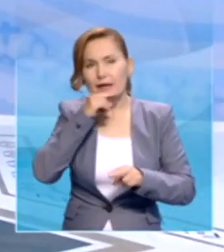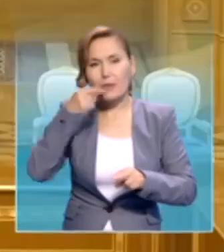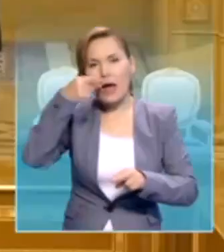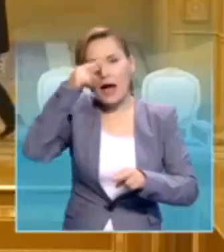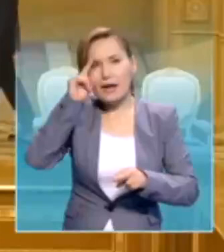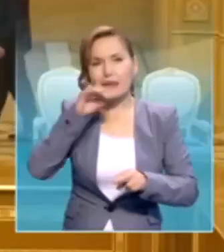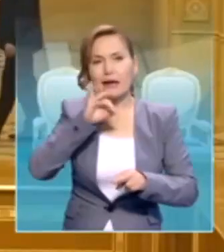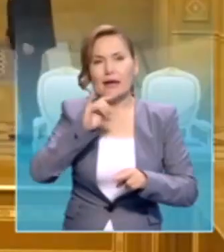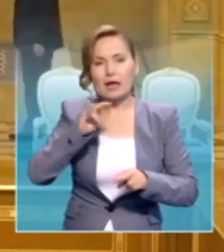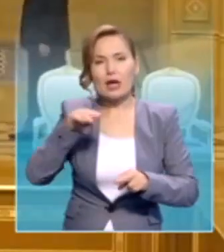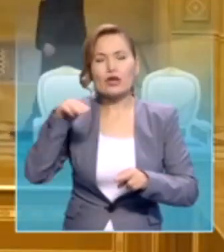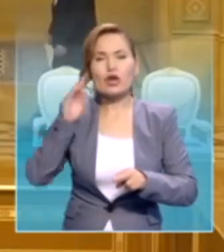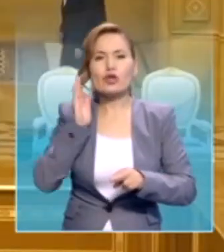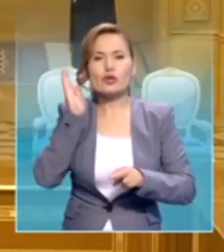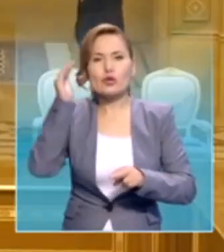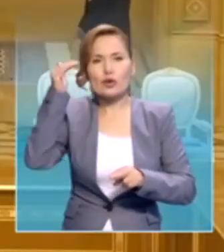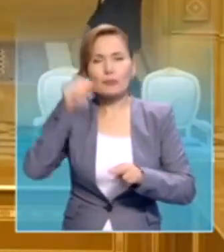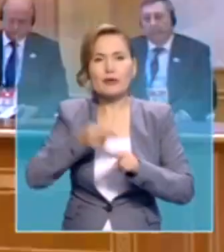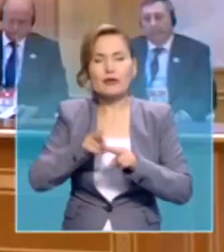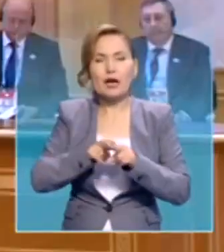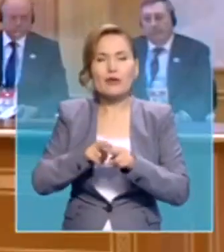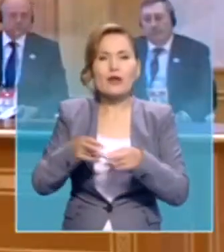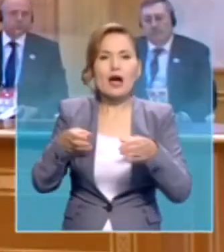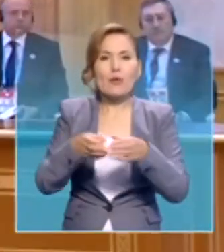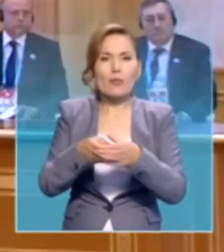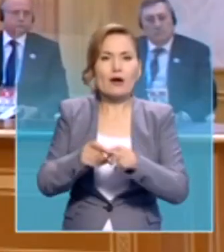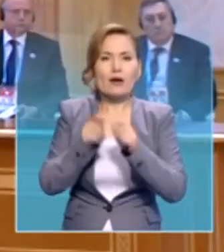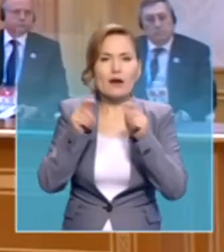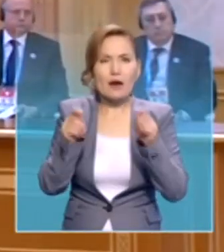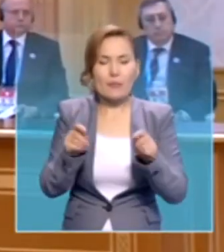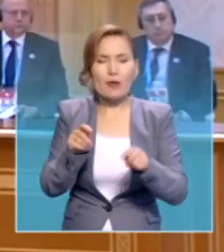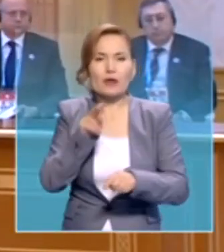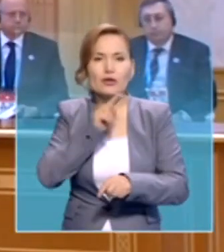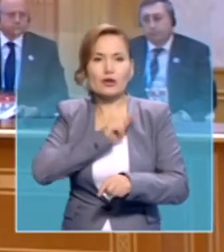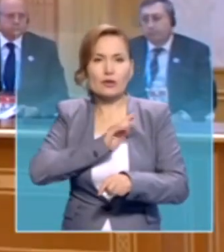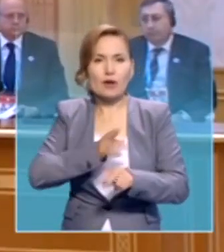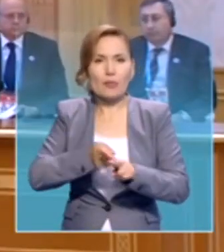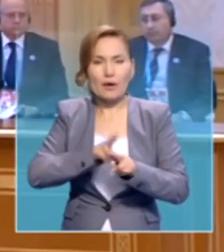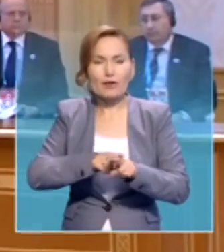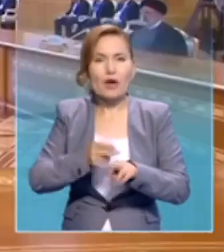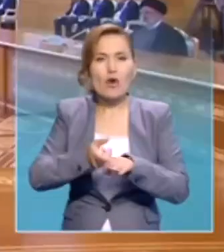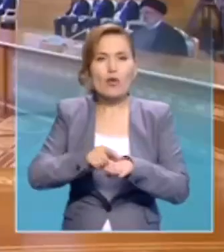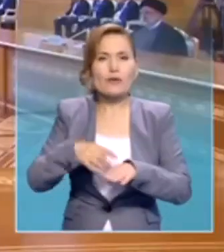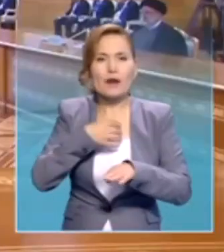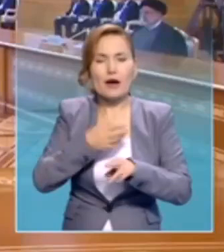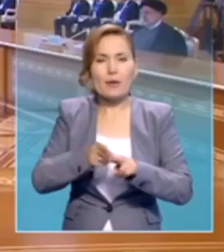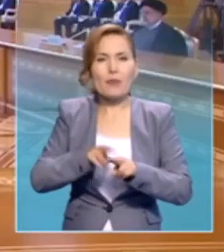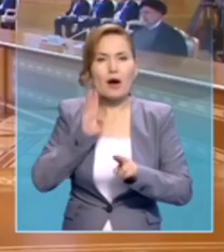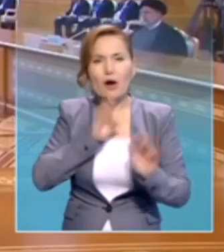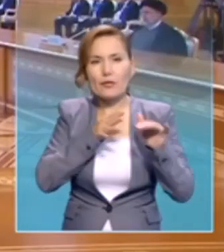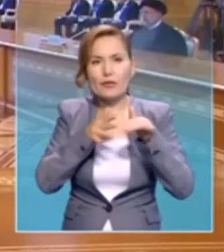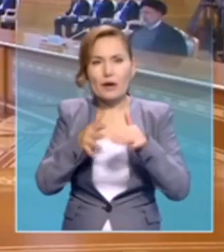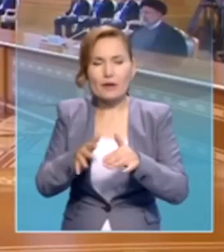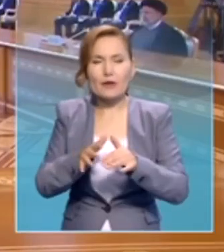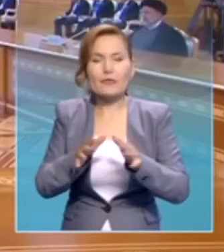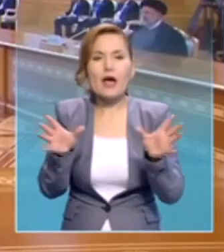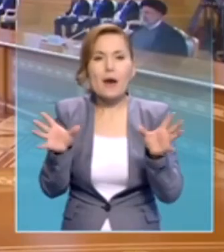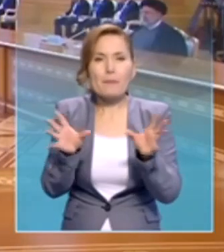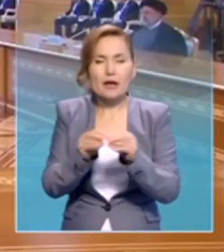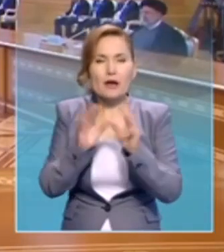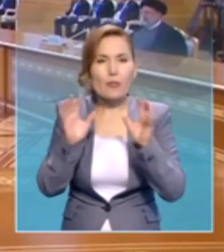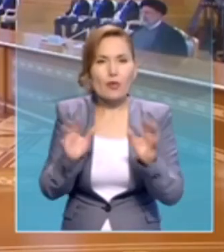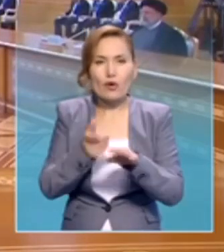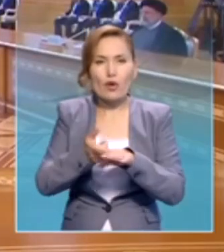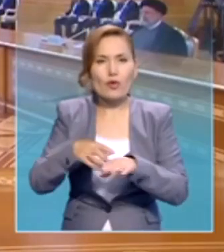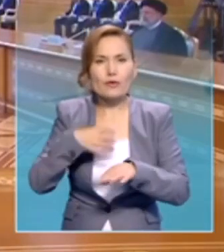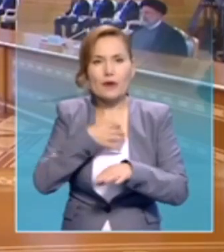мен Түркіменстанға ортақ хатшылық құру мәселесін жеделдету ұсынды. Өйткені стратегиялық маңызға ие көк айдынды бірігіп қорғау маңызды. Әрі